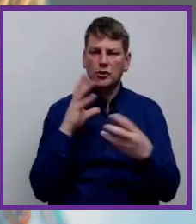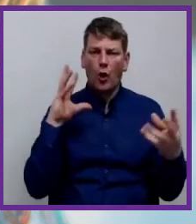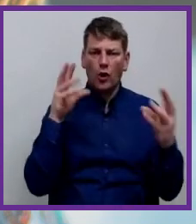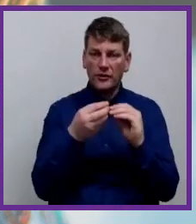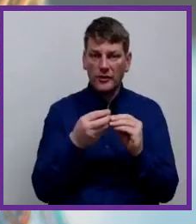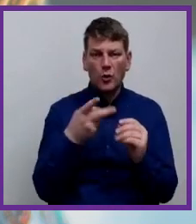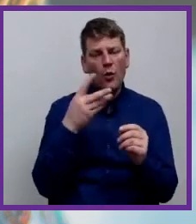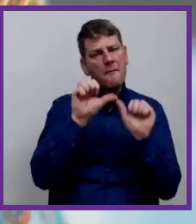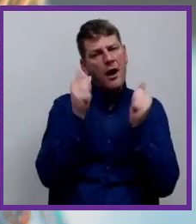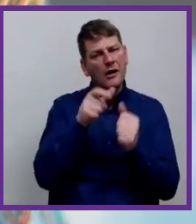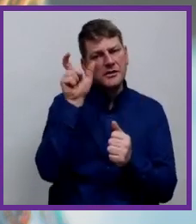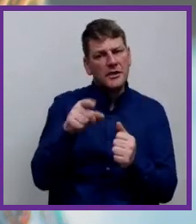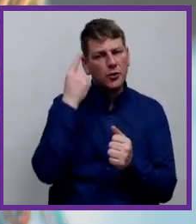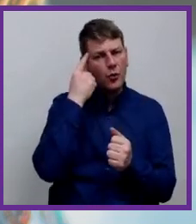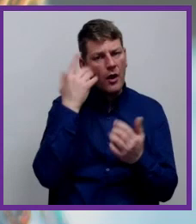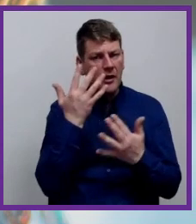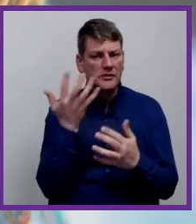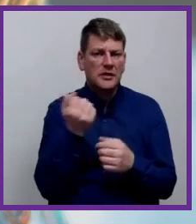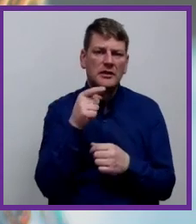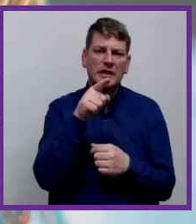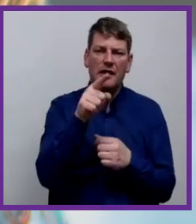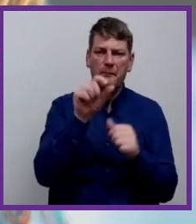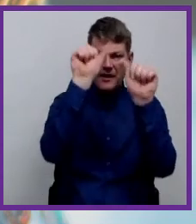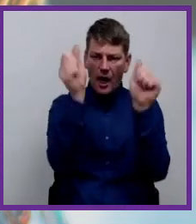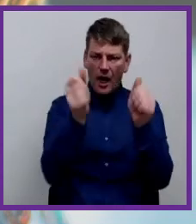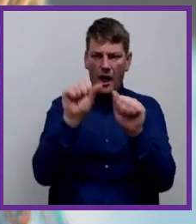būt mākslinieks domājis ar šiem tēliem, kas ir